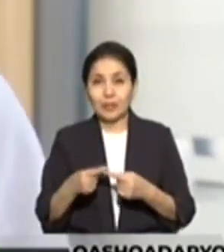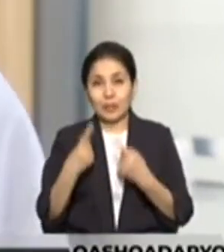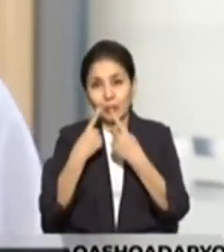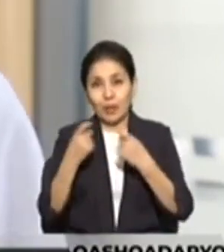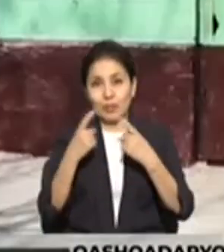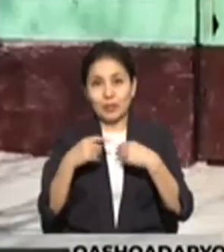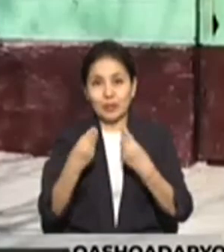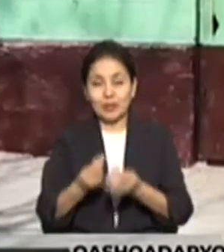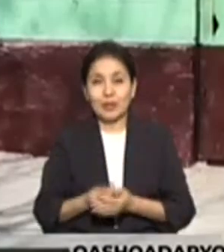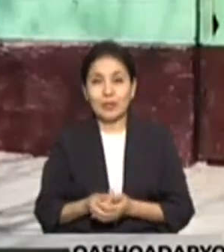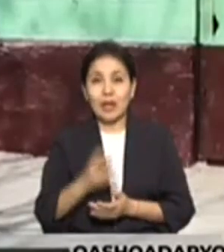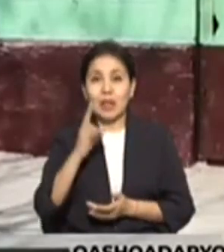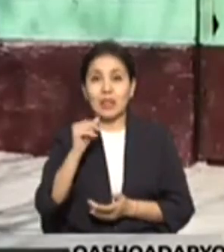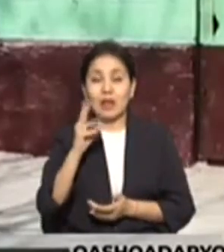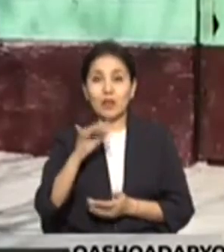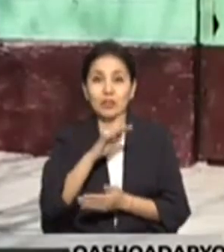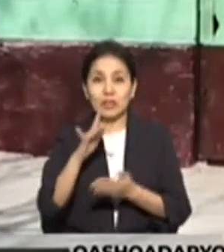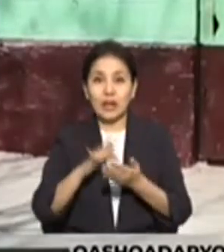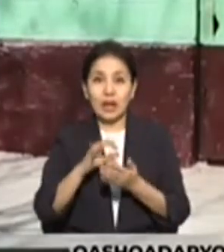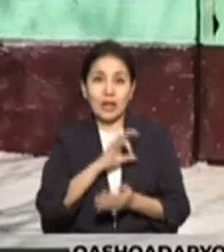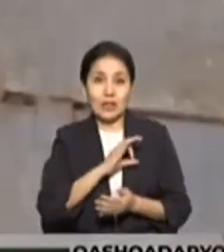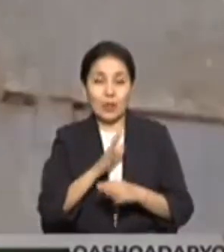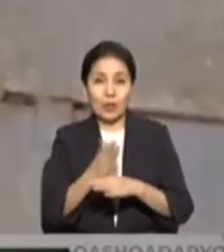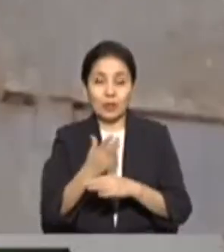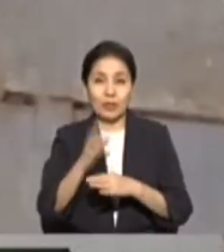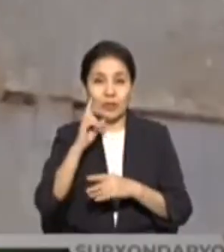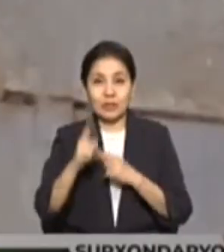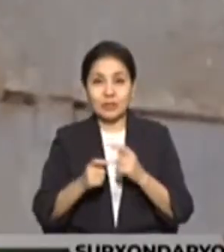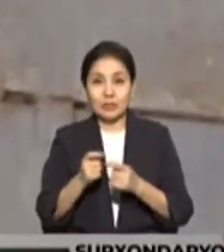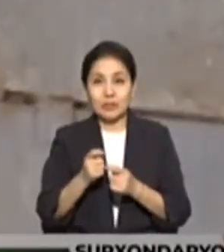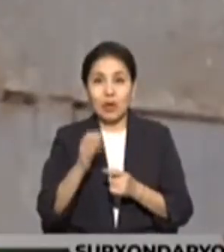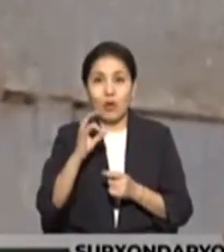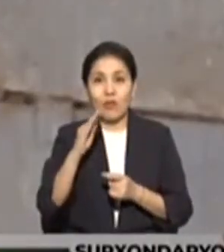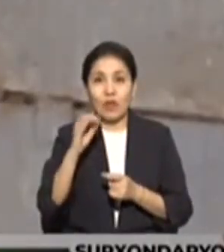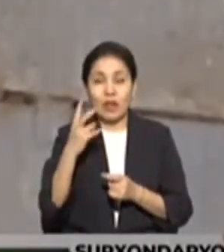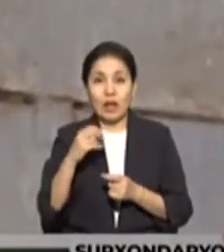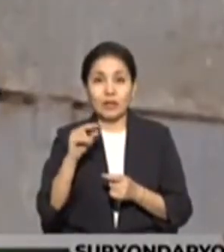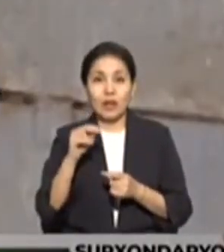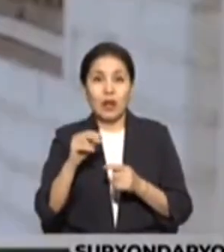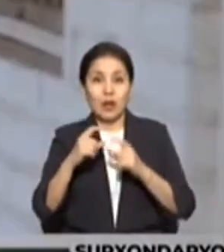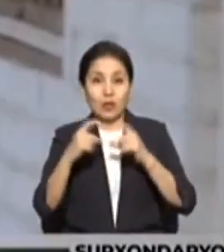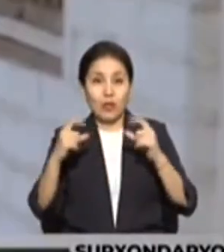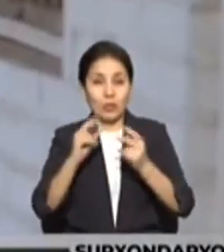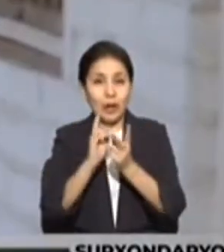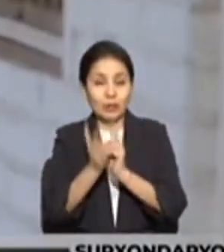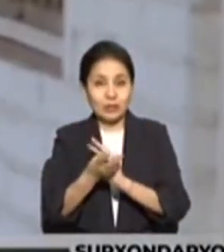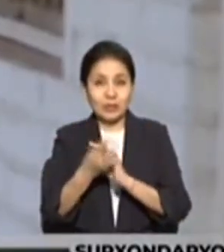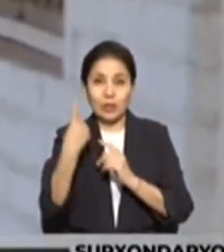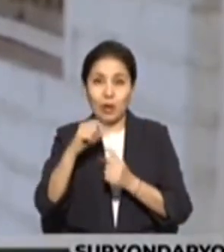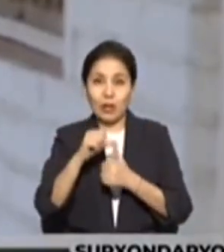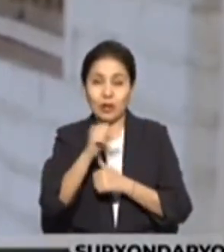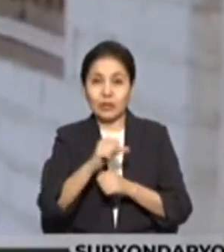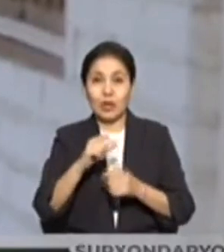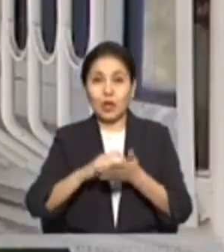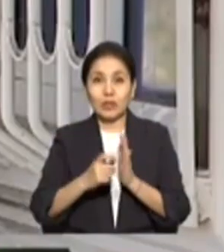ma'lumotlarga asoslangan bo'ladi. Navoiy shahar adliya bo'limi davlat xizmatlari markazida offlayn tarzda guvohnoma almashtirayotganlar uchun alohida xona